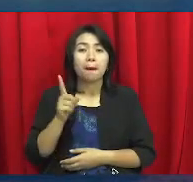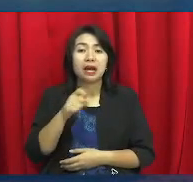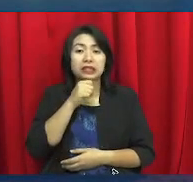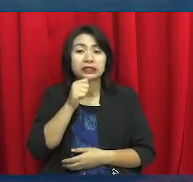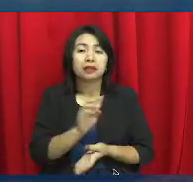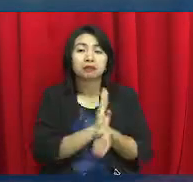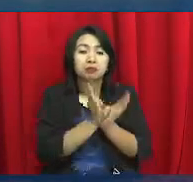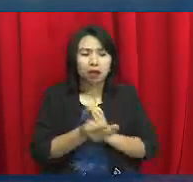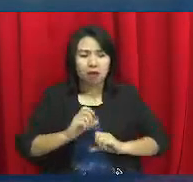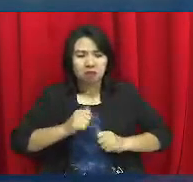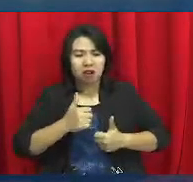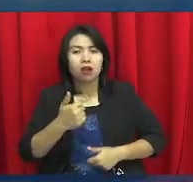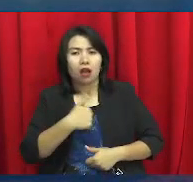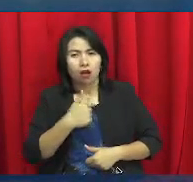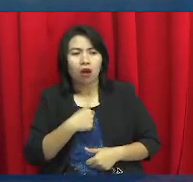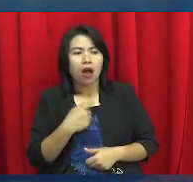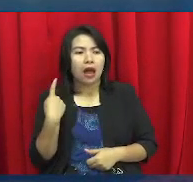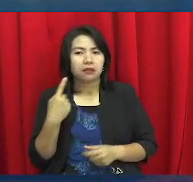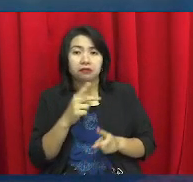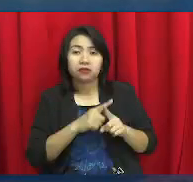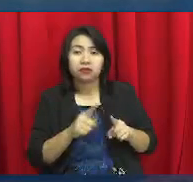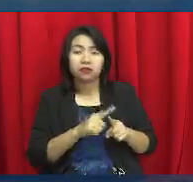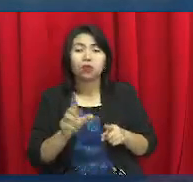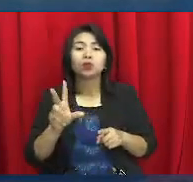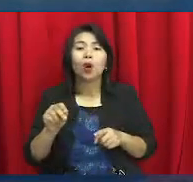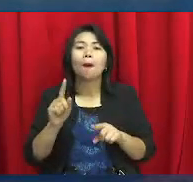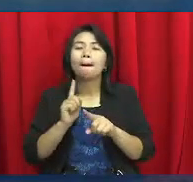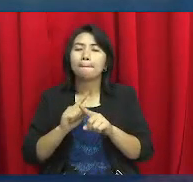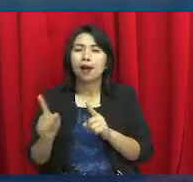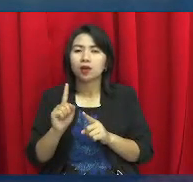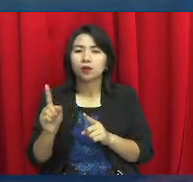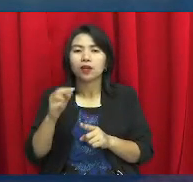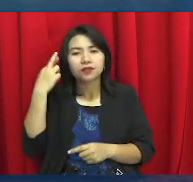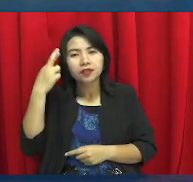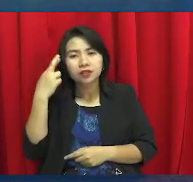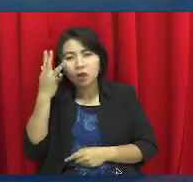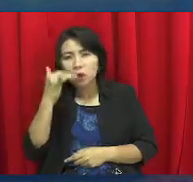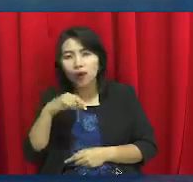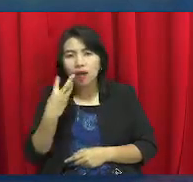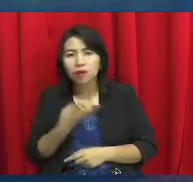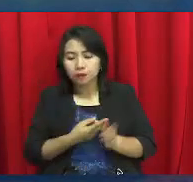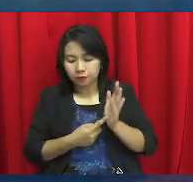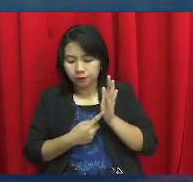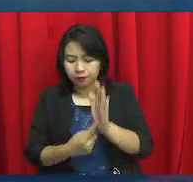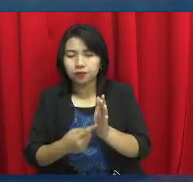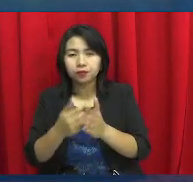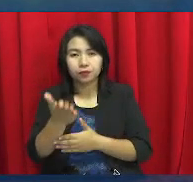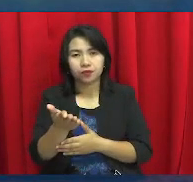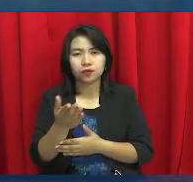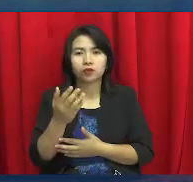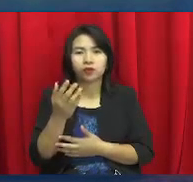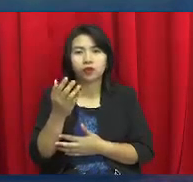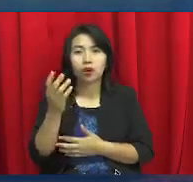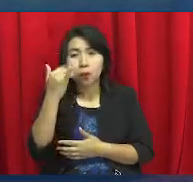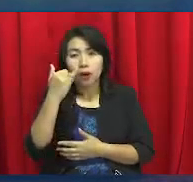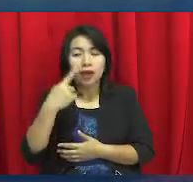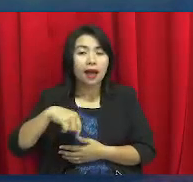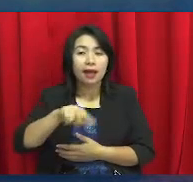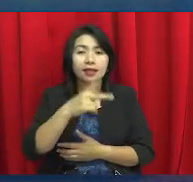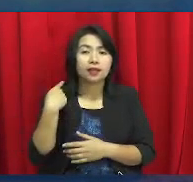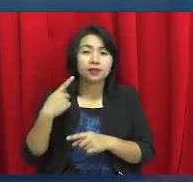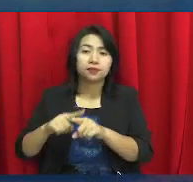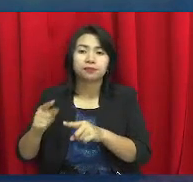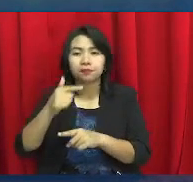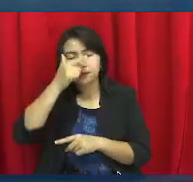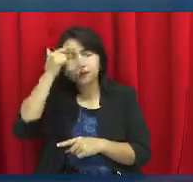standards. The reason kung bakit natin binibigyan ng emphasis sa ating simbahan, sa ating CSI family, yung standards, it's because